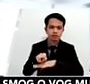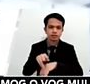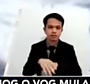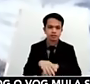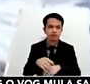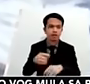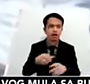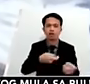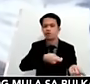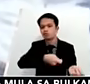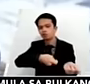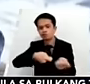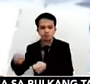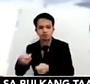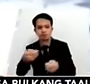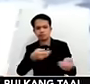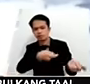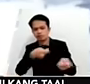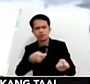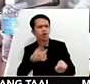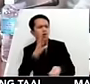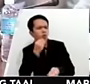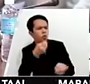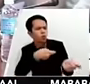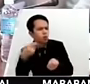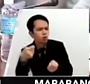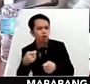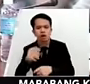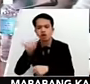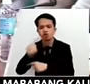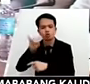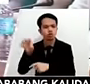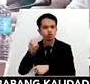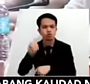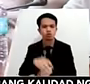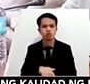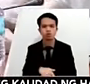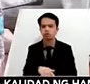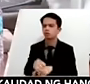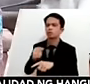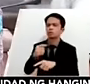bed. Sino nanghila sa'yo sa bed? Jojo Nones po. Hindi po totoo yun.